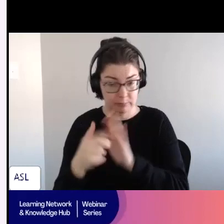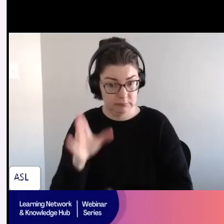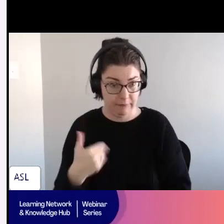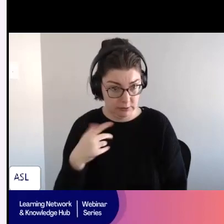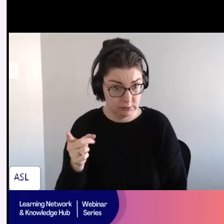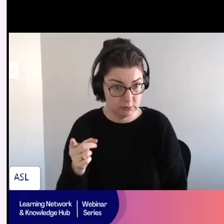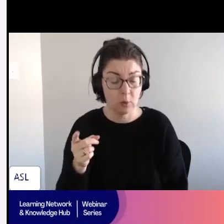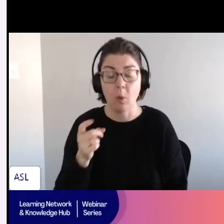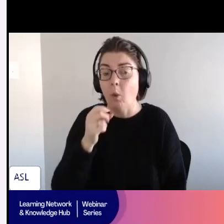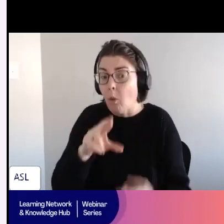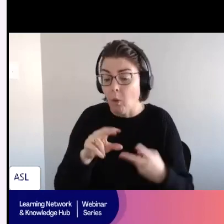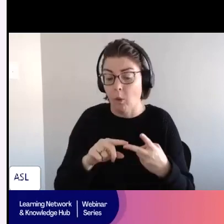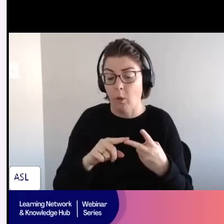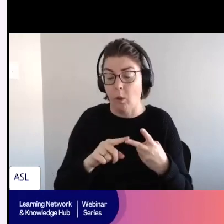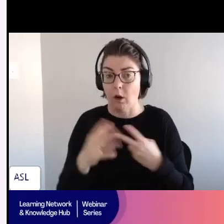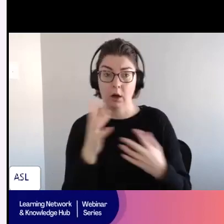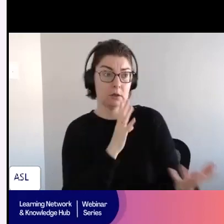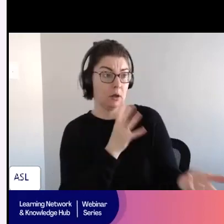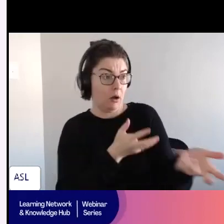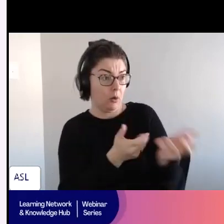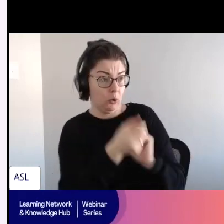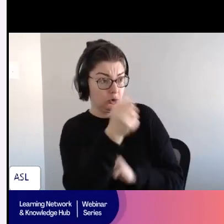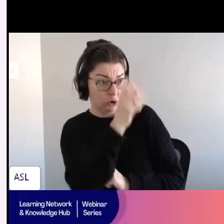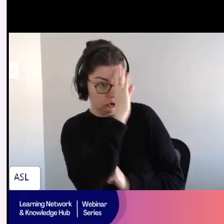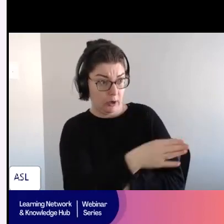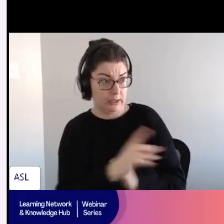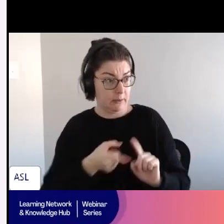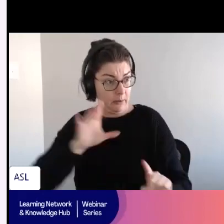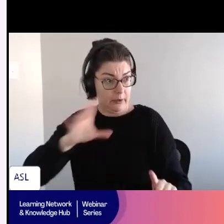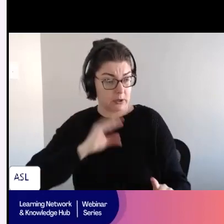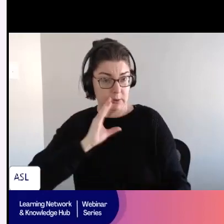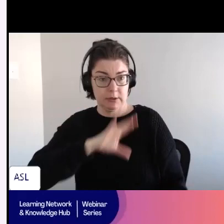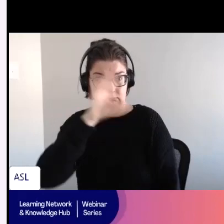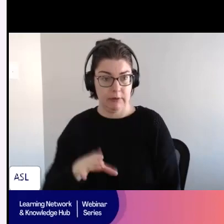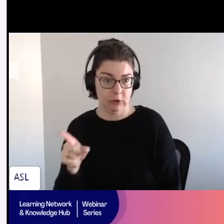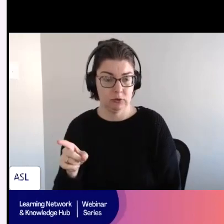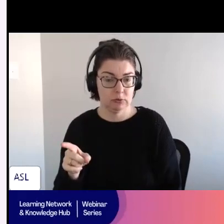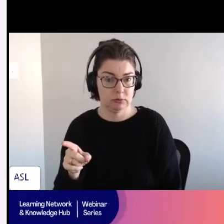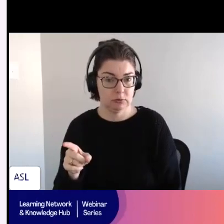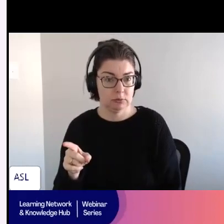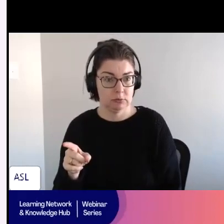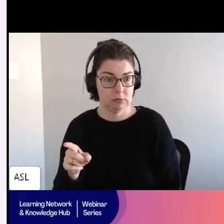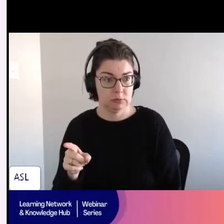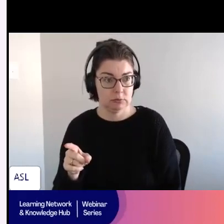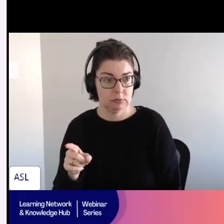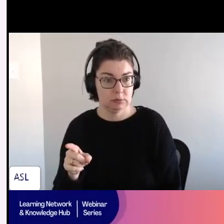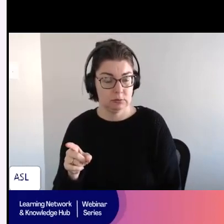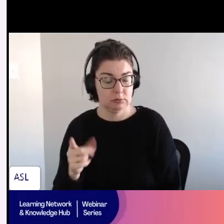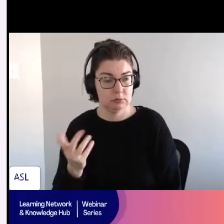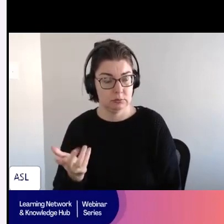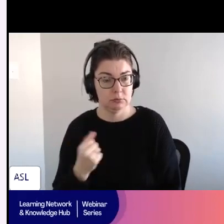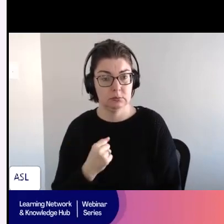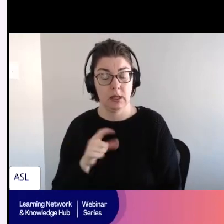eu de représentation juridiques ou qui n'avait jamais pu parler à un juge directement de ce qu'il avait vécu dans sa famille